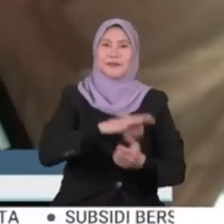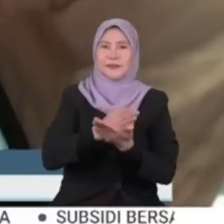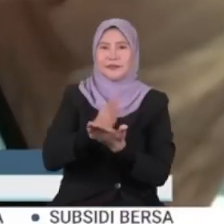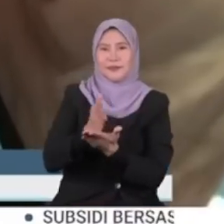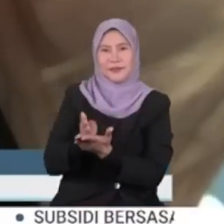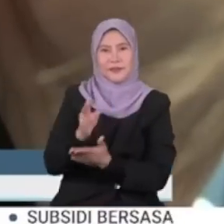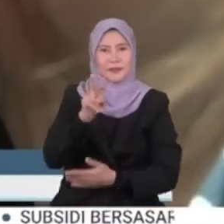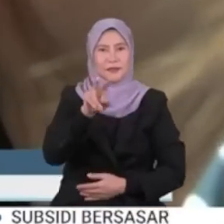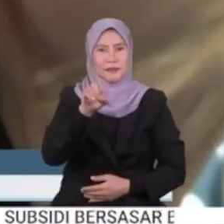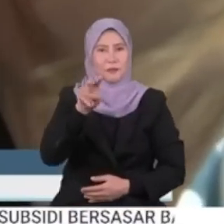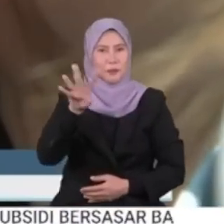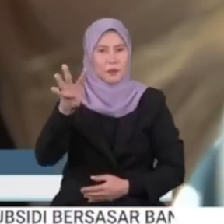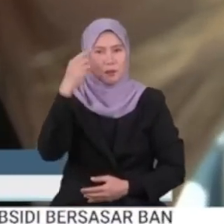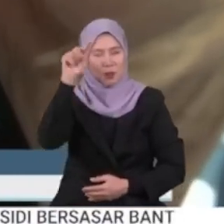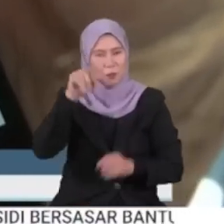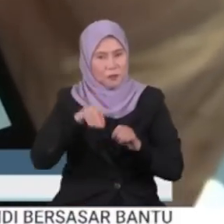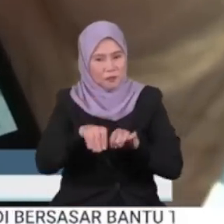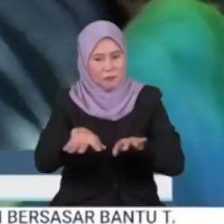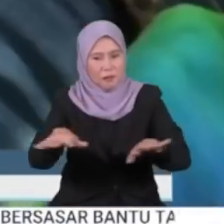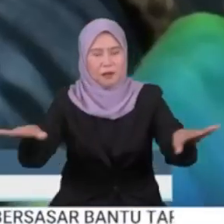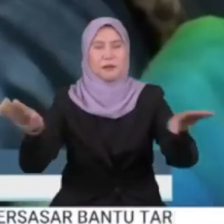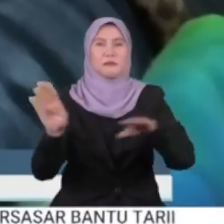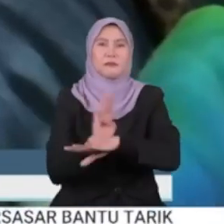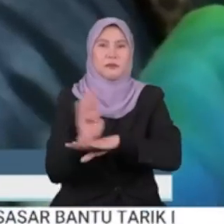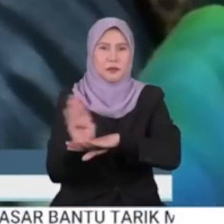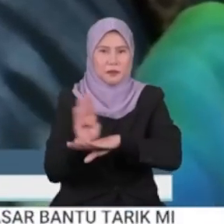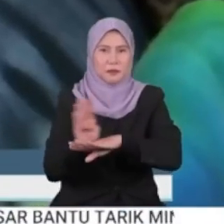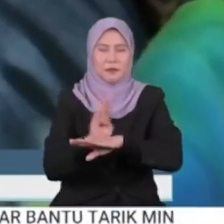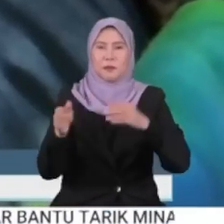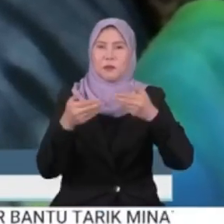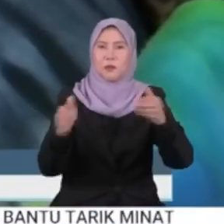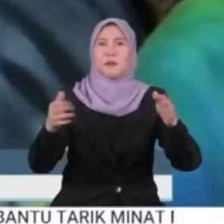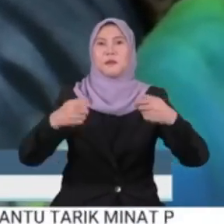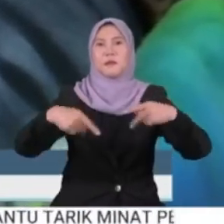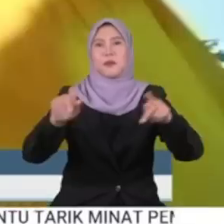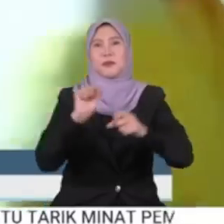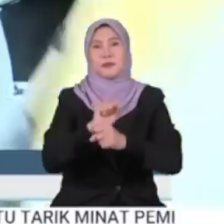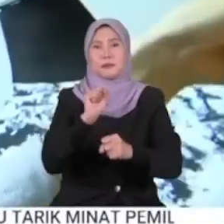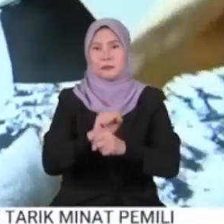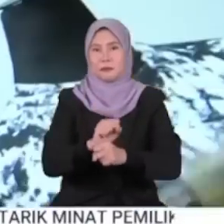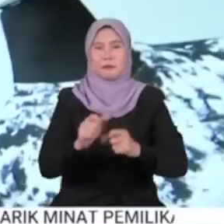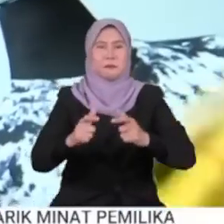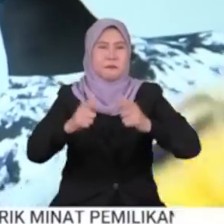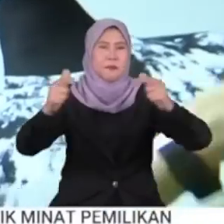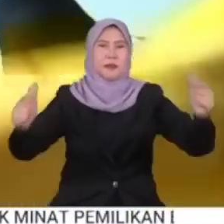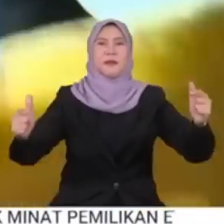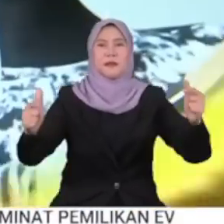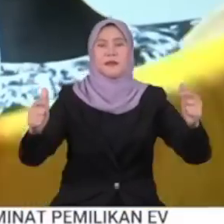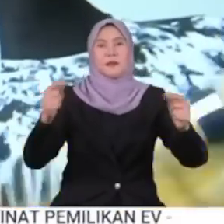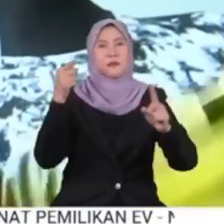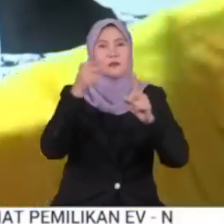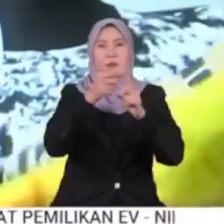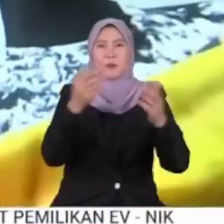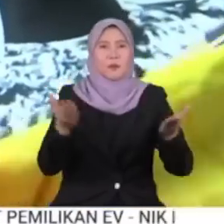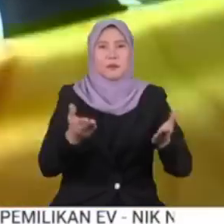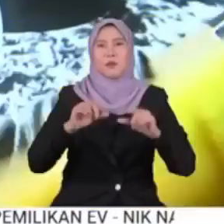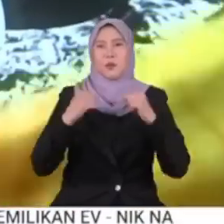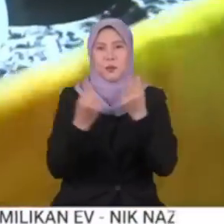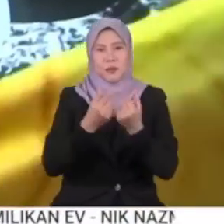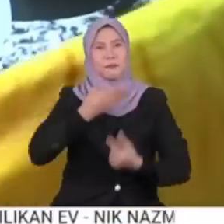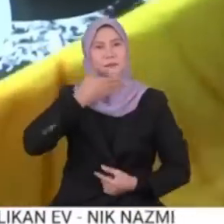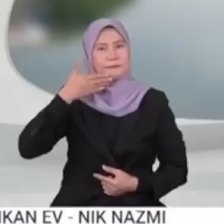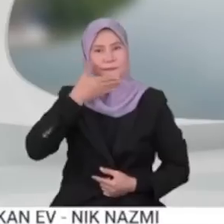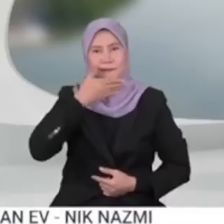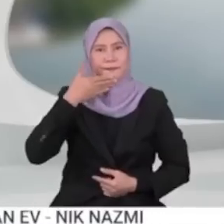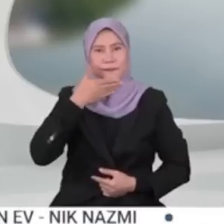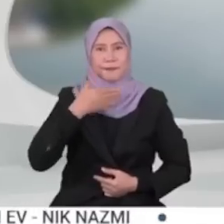belanjawan 2024 untuk mengembangkan perniagaan dan membuka peluang pekerjaan lebih besar terutamanya kepada golongan muda.